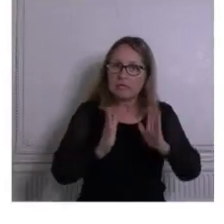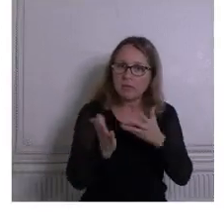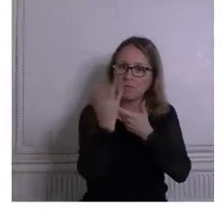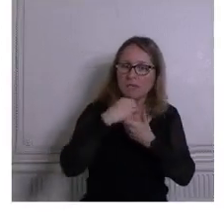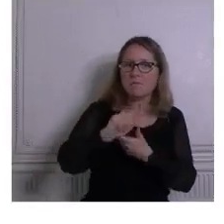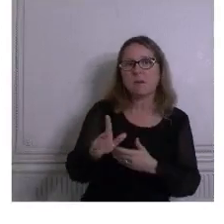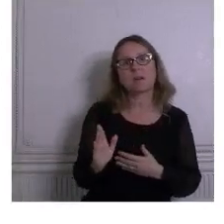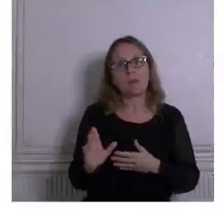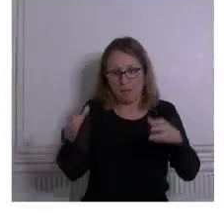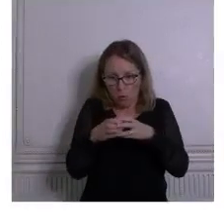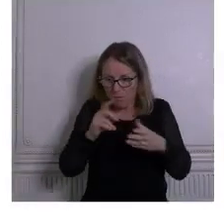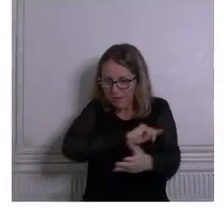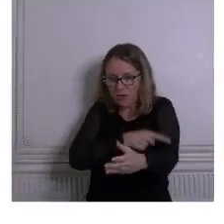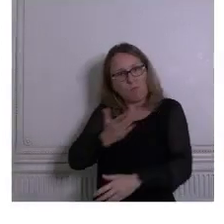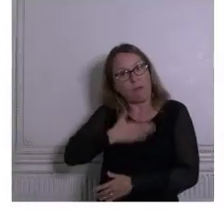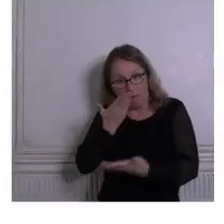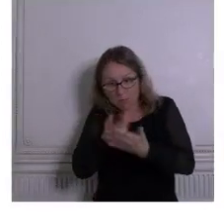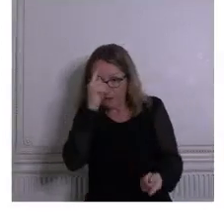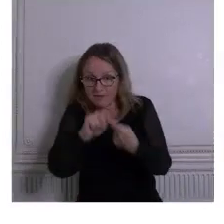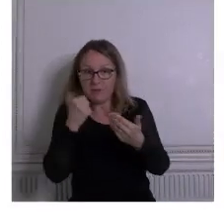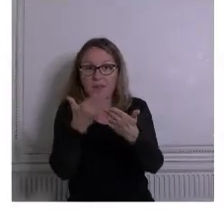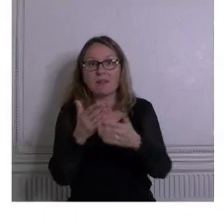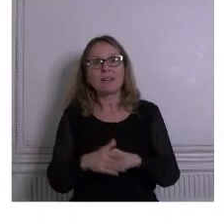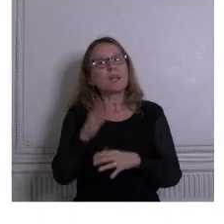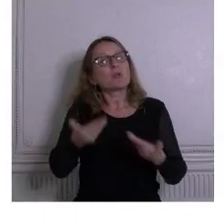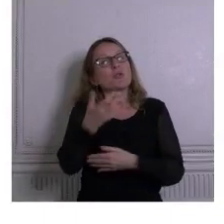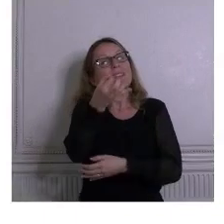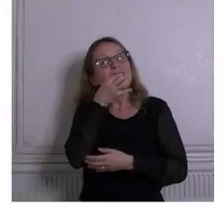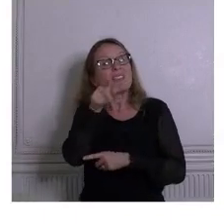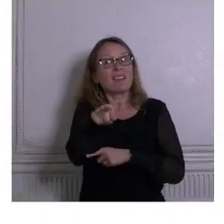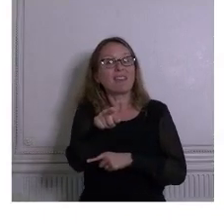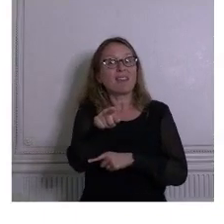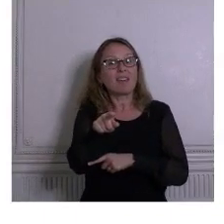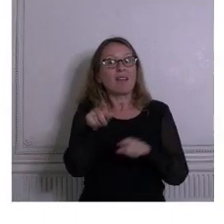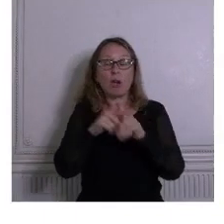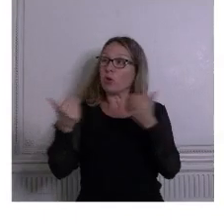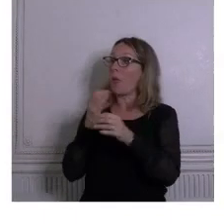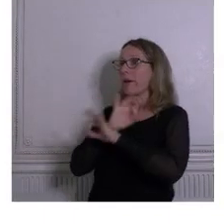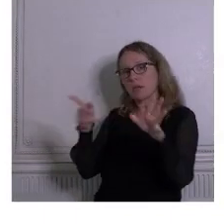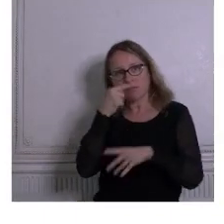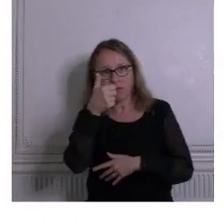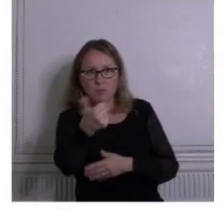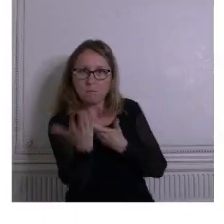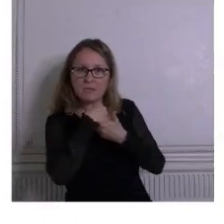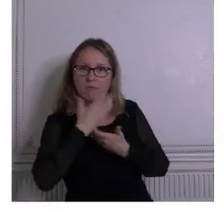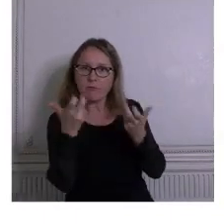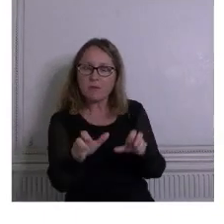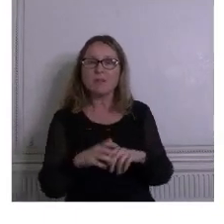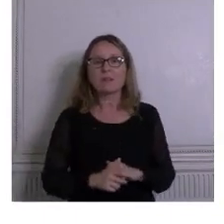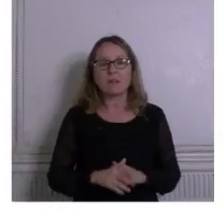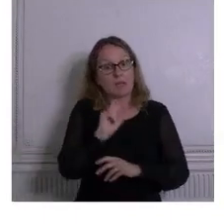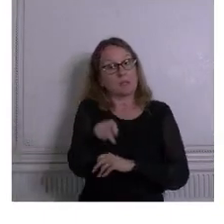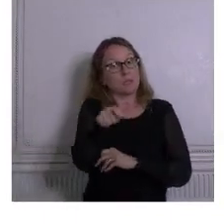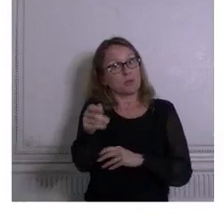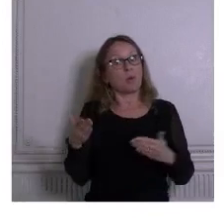Oui, Monsieur le maire, chers collègues. Moi, j'aurais la dent moins dure parce que je n'étais pas là il y a 10 ans. Peut-être, sinon, aurais-je le même raisonnement. Enfin, ce que je